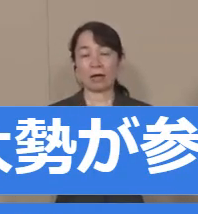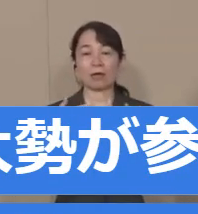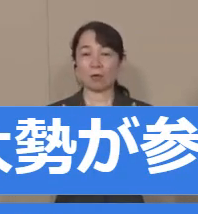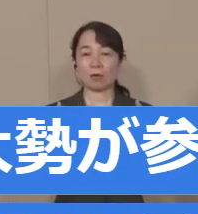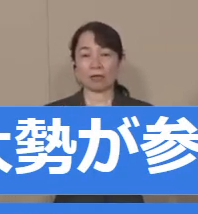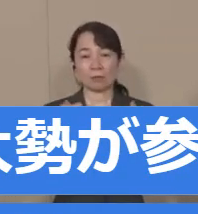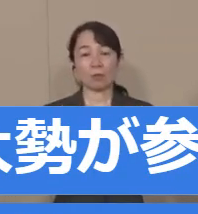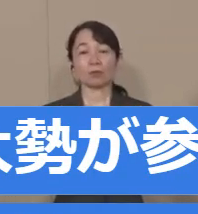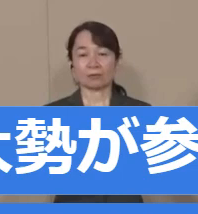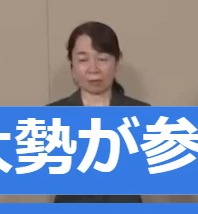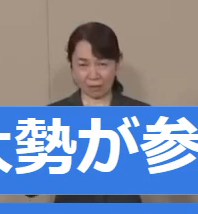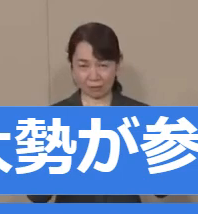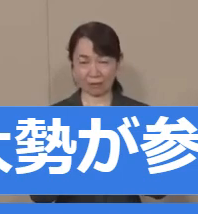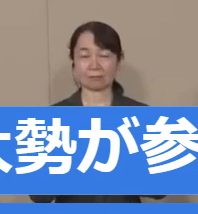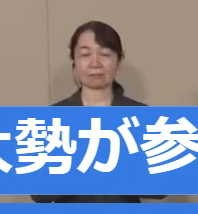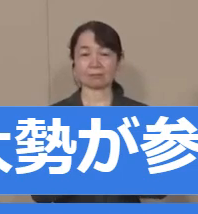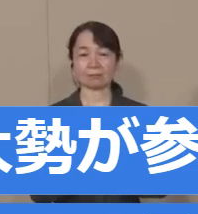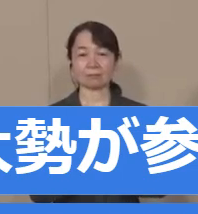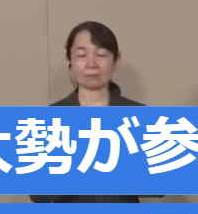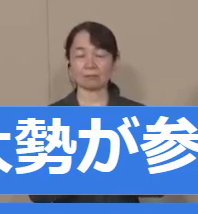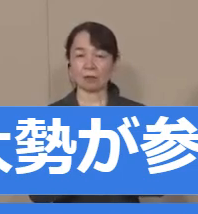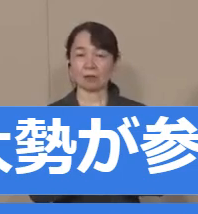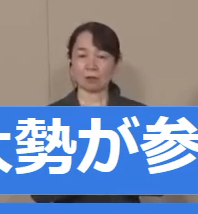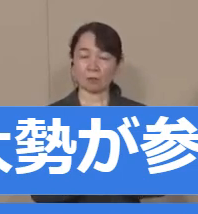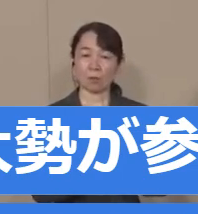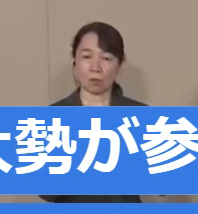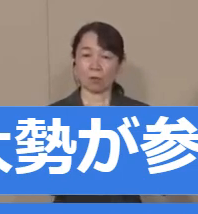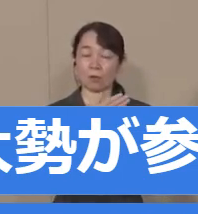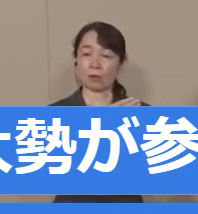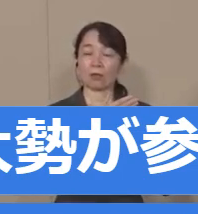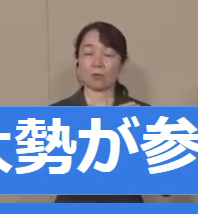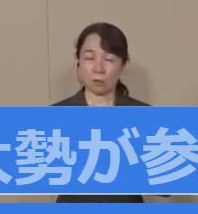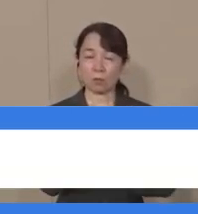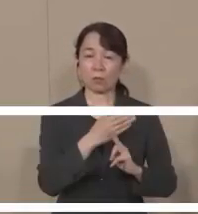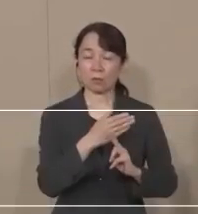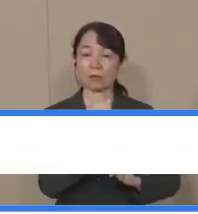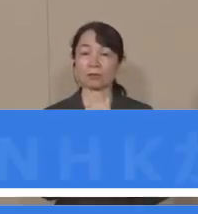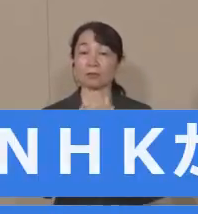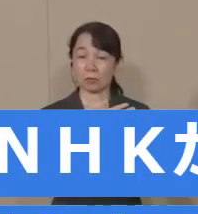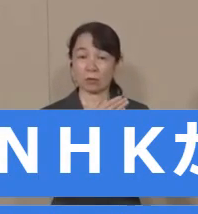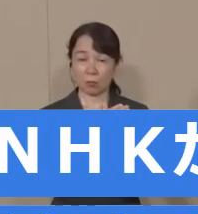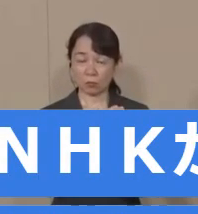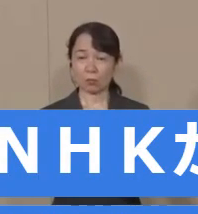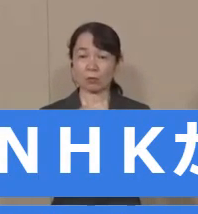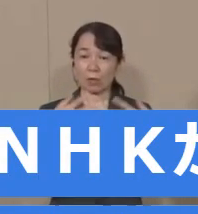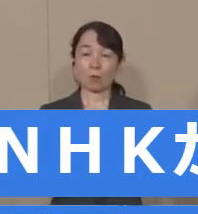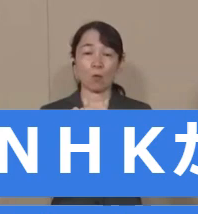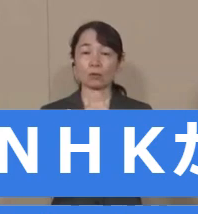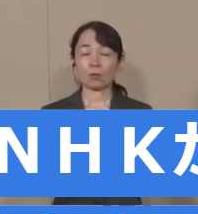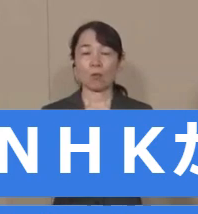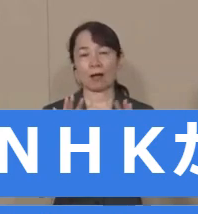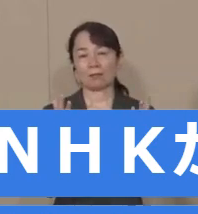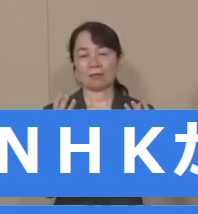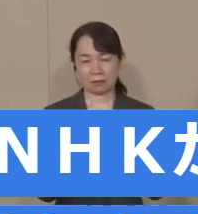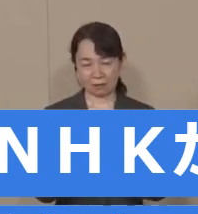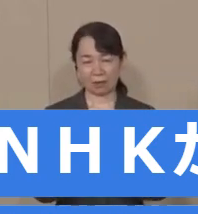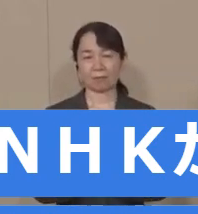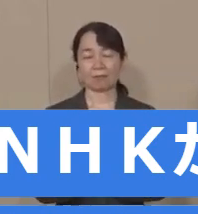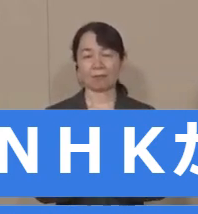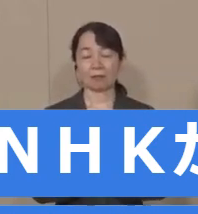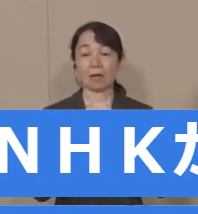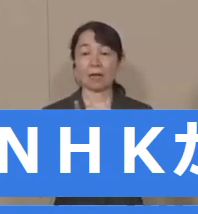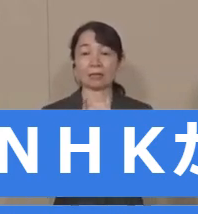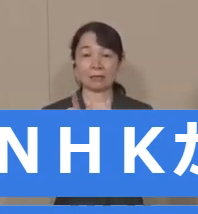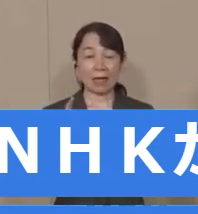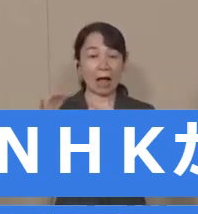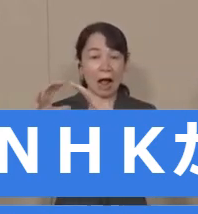手元NHKスクランブルでもは一切報道されませんでしたNHKが海外ニュースを